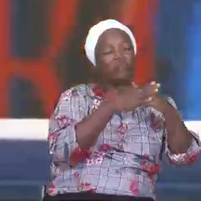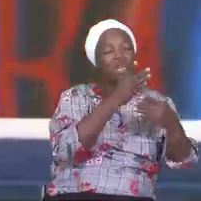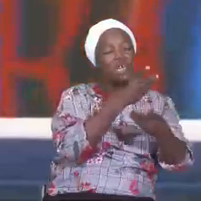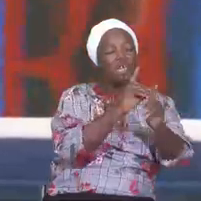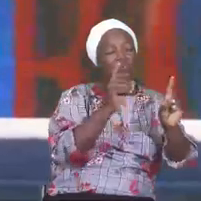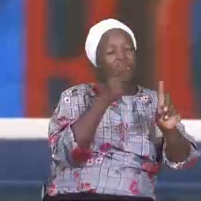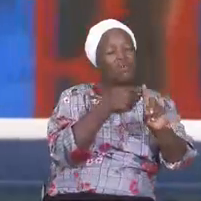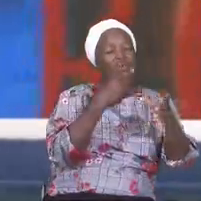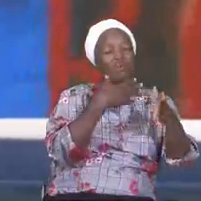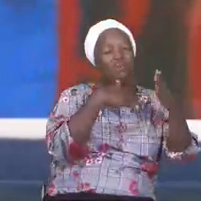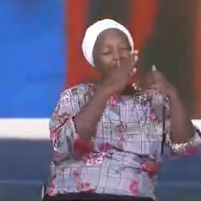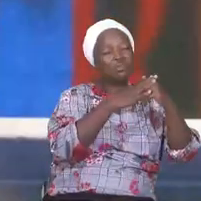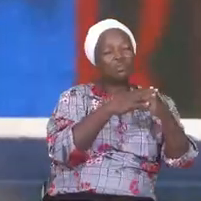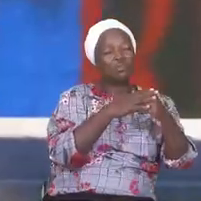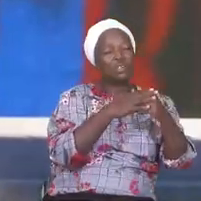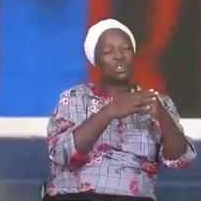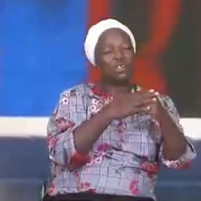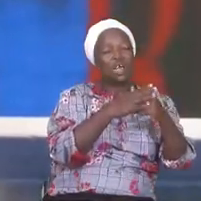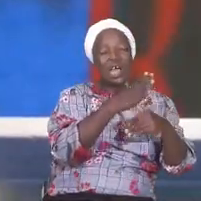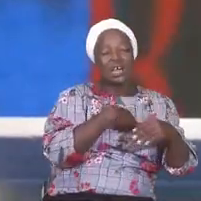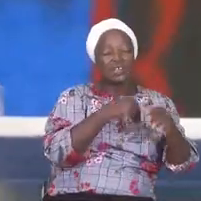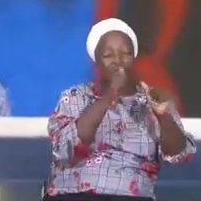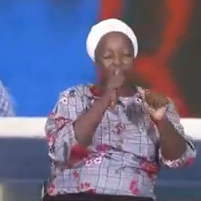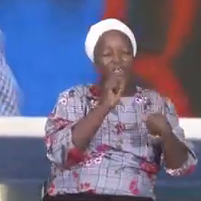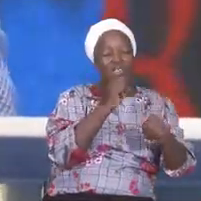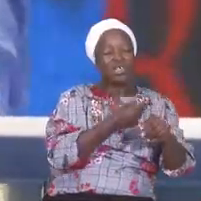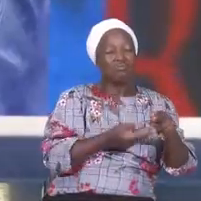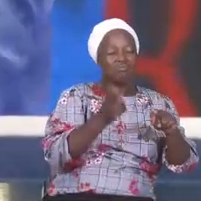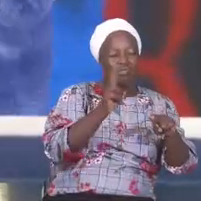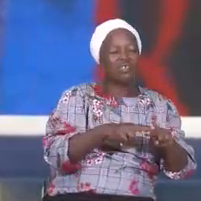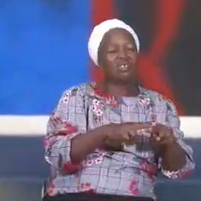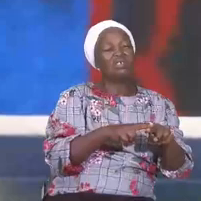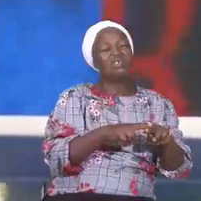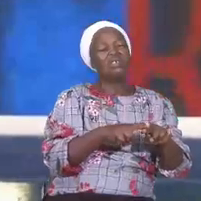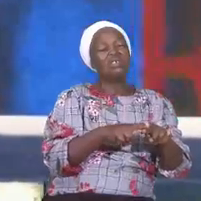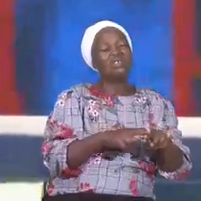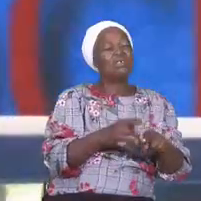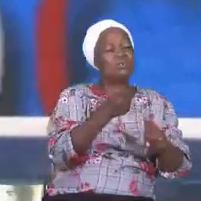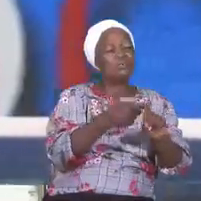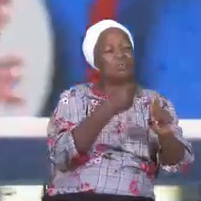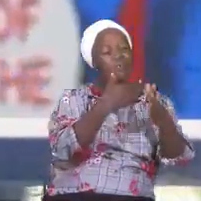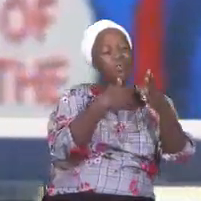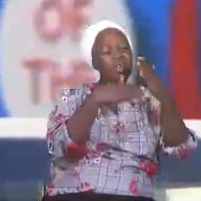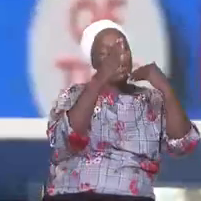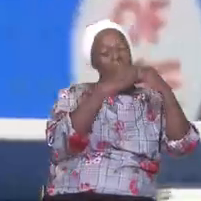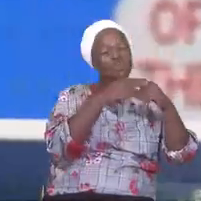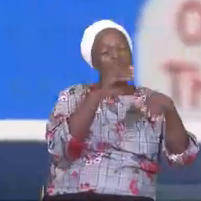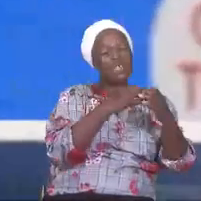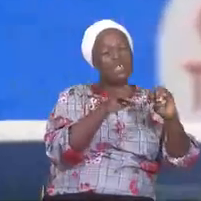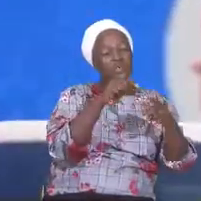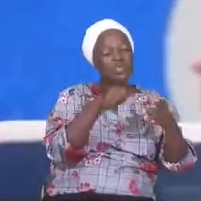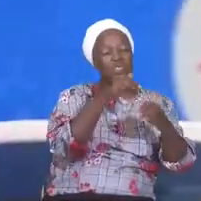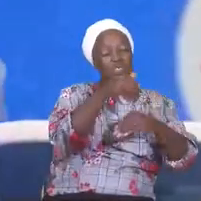d'en haut, la guérison d'en haut, la délivrance d'en haut et les